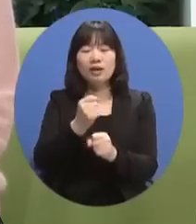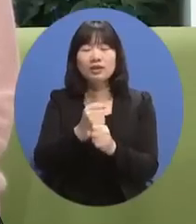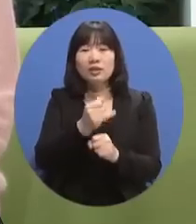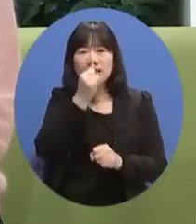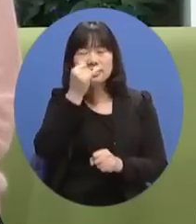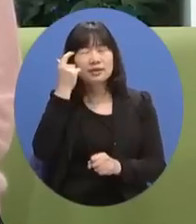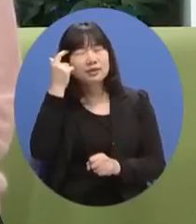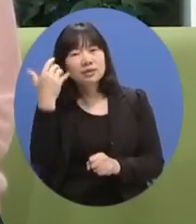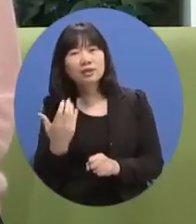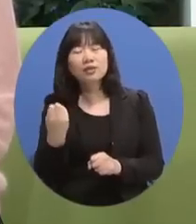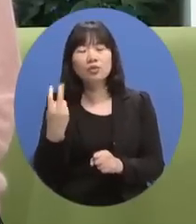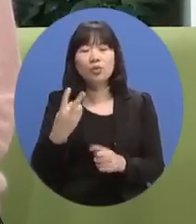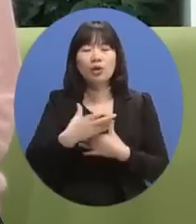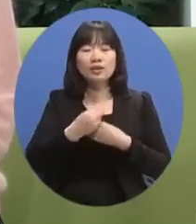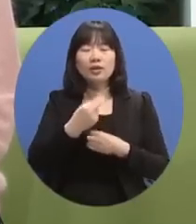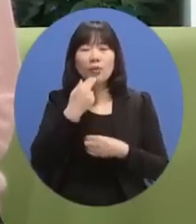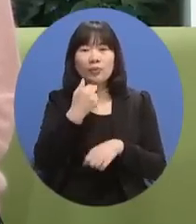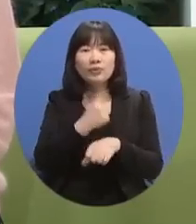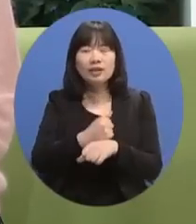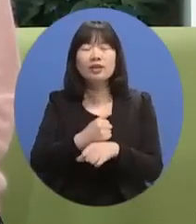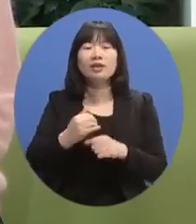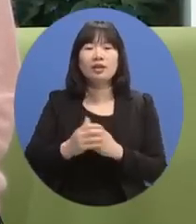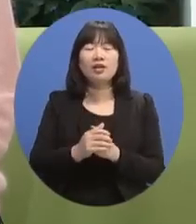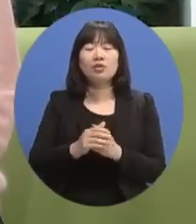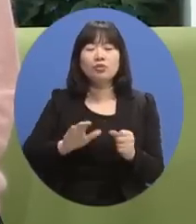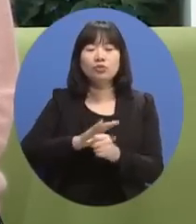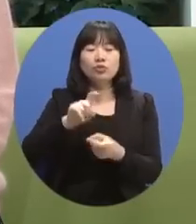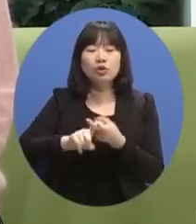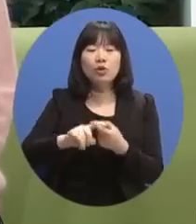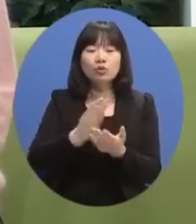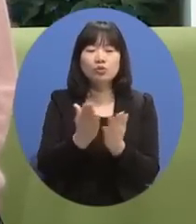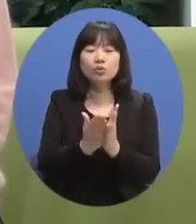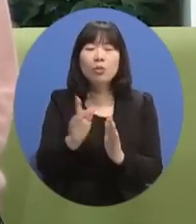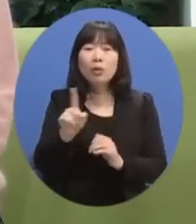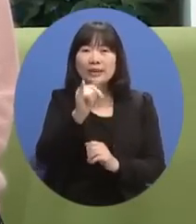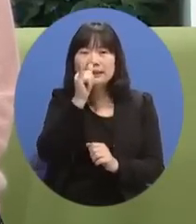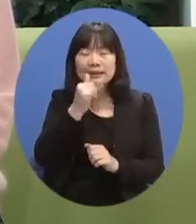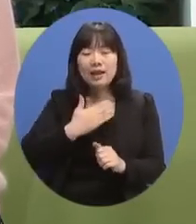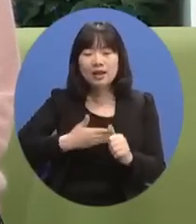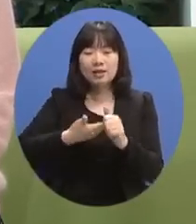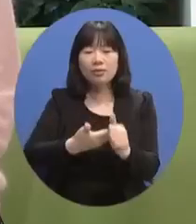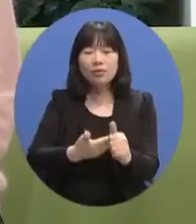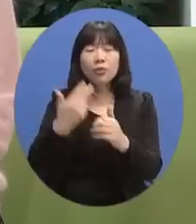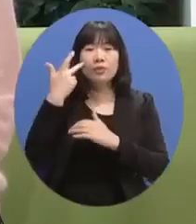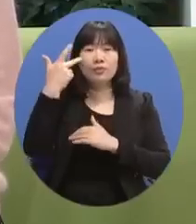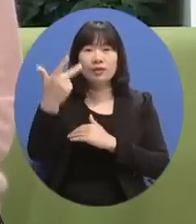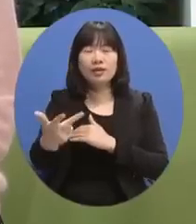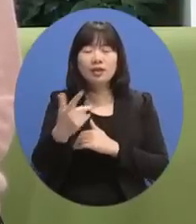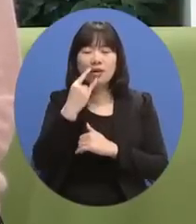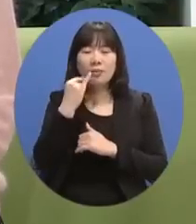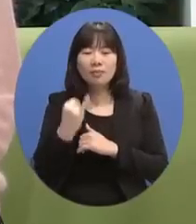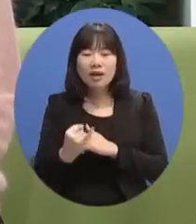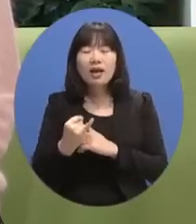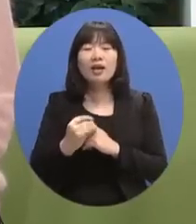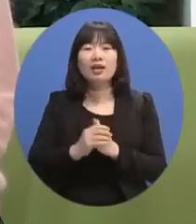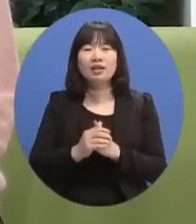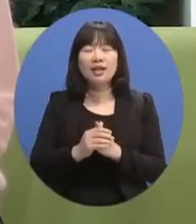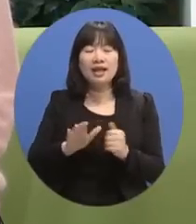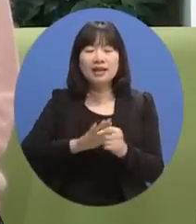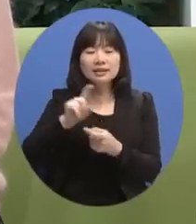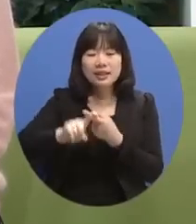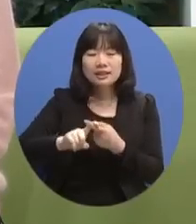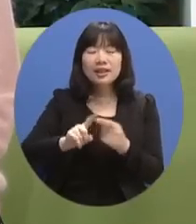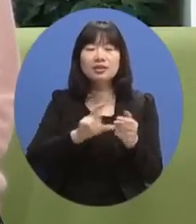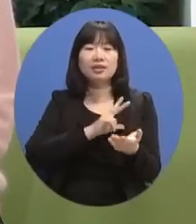되는지 또 불안정 애착의 유형은 어떤 것들이 있는지 알아보고요. 다음 주는 엄마의 애착 이라는